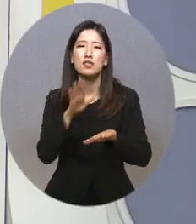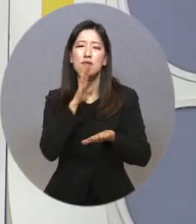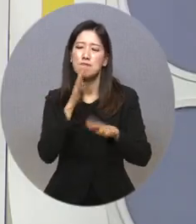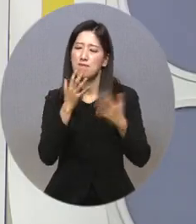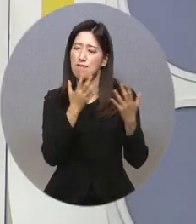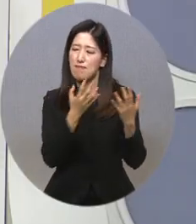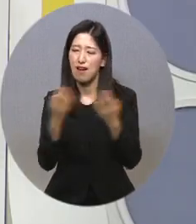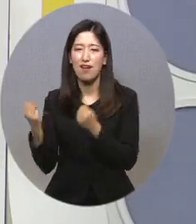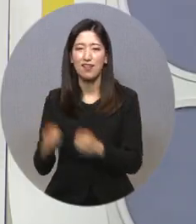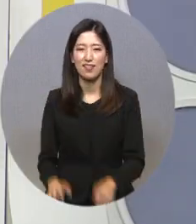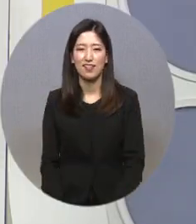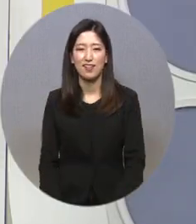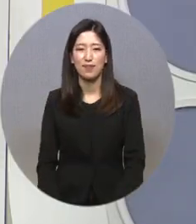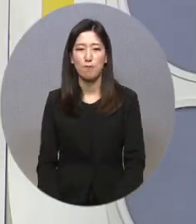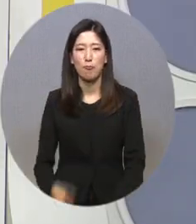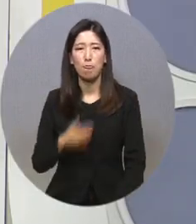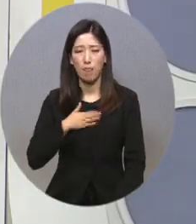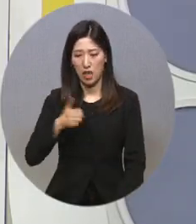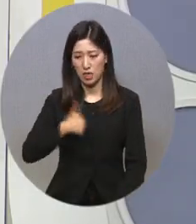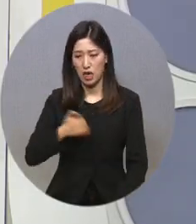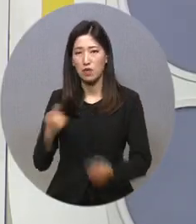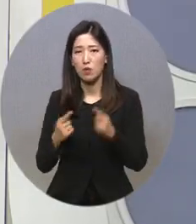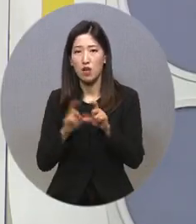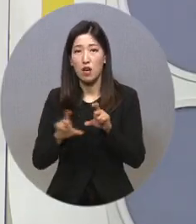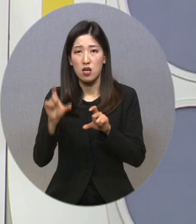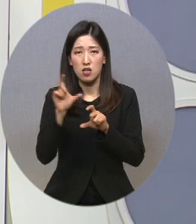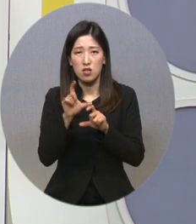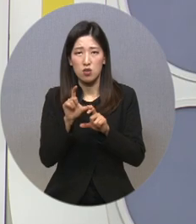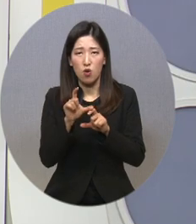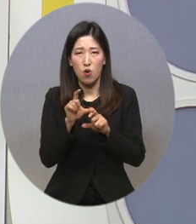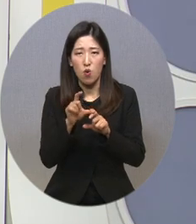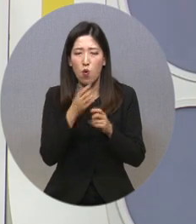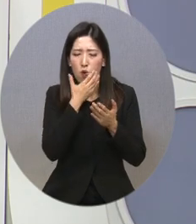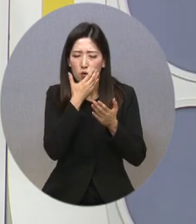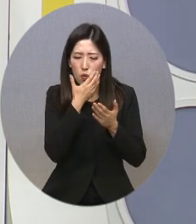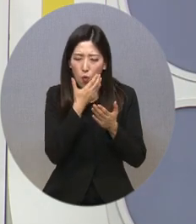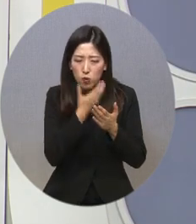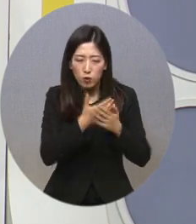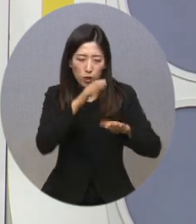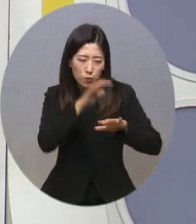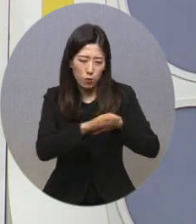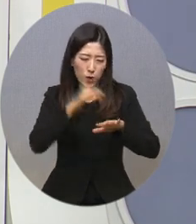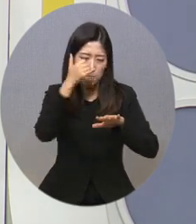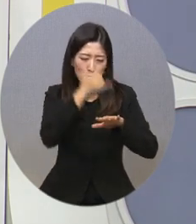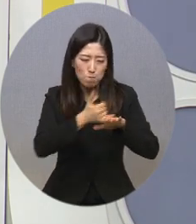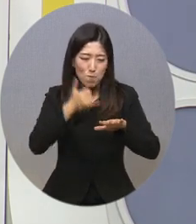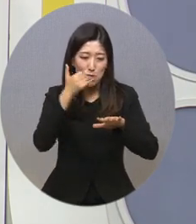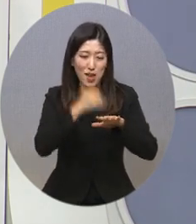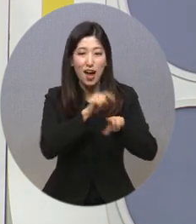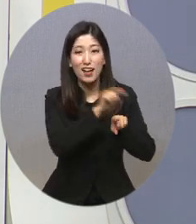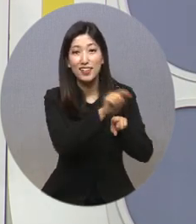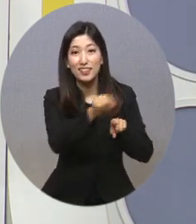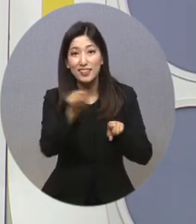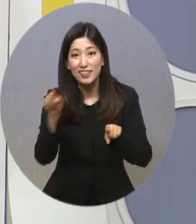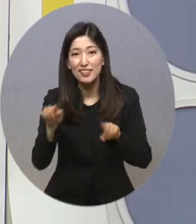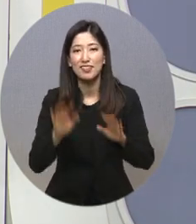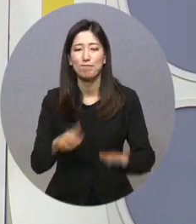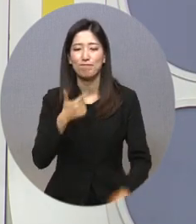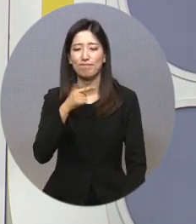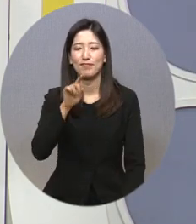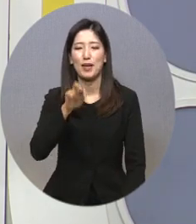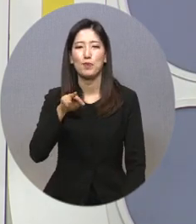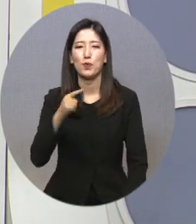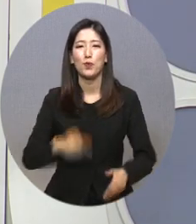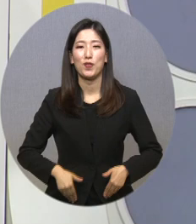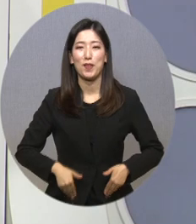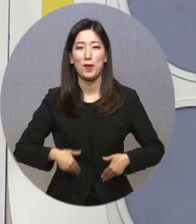하나인데 자식보다도 더 귀하게 농사 지은 것들이 바로 이 남도장터에 있습니다. 뭐